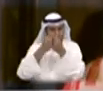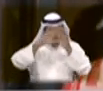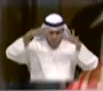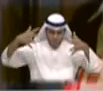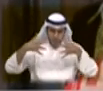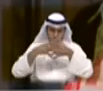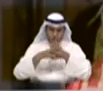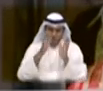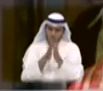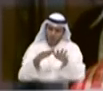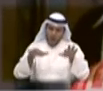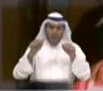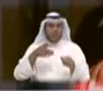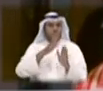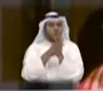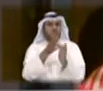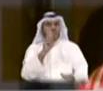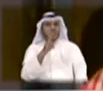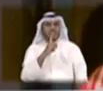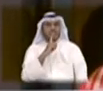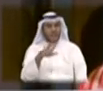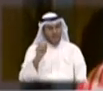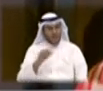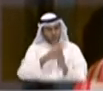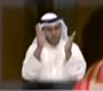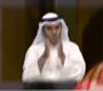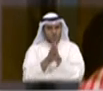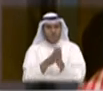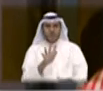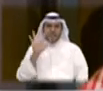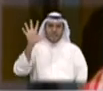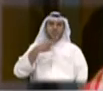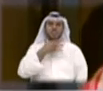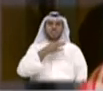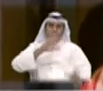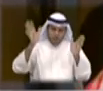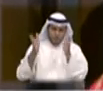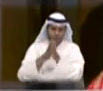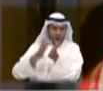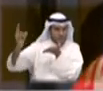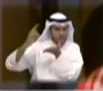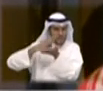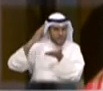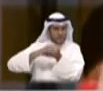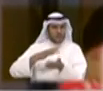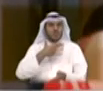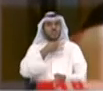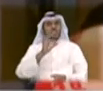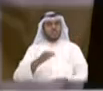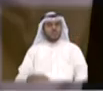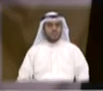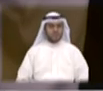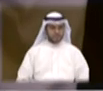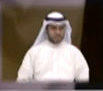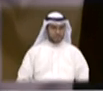أكتوبر ونوفمبر إن شاء الله. فالسنة على نهاية السنة راح يكون عندنا إن شاء الله خمس طائرات A330 جدد إن شاء الله ضمن